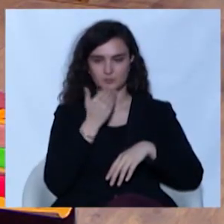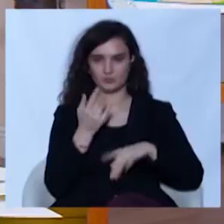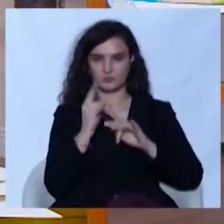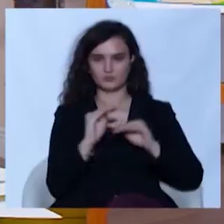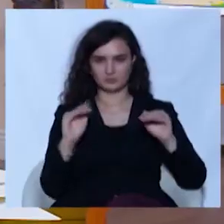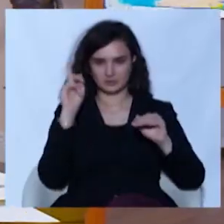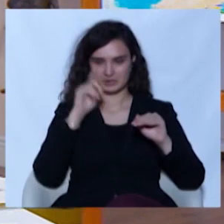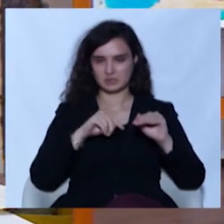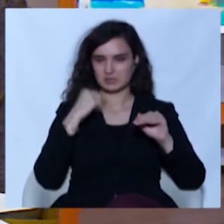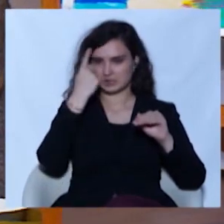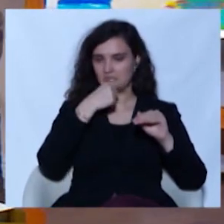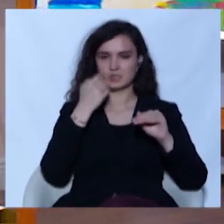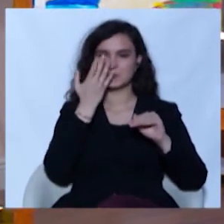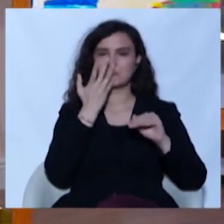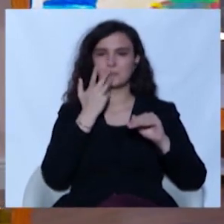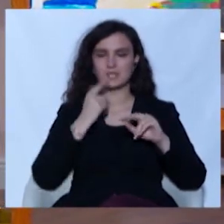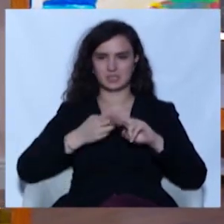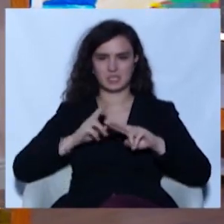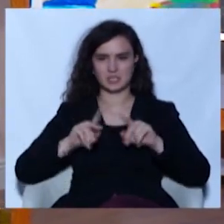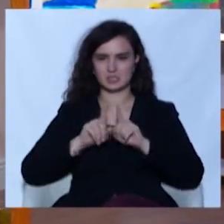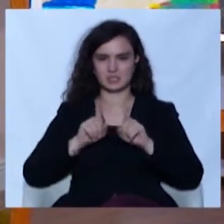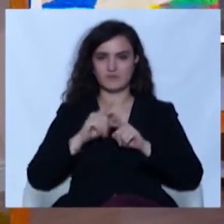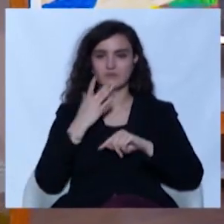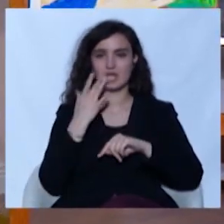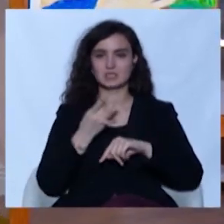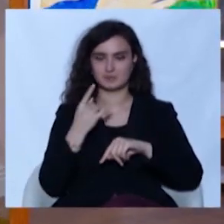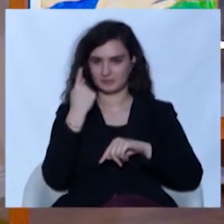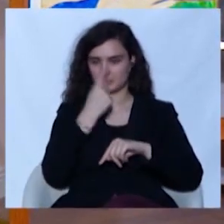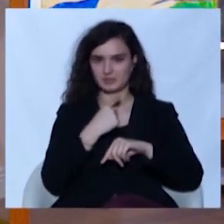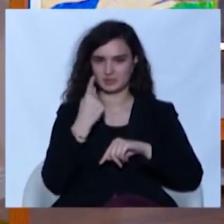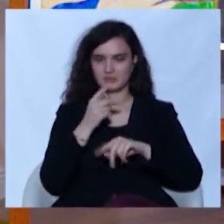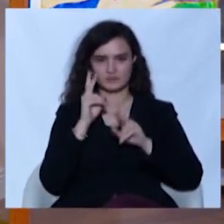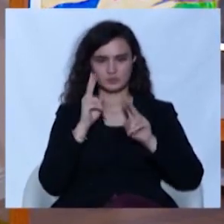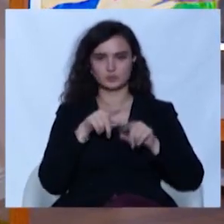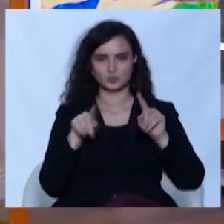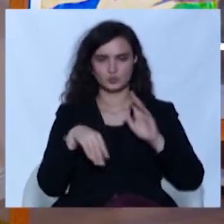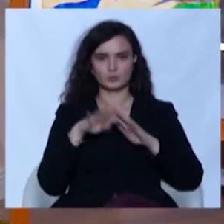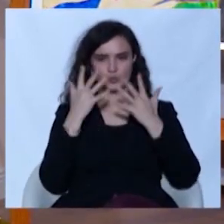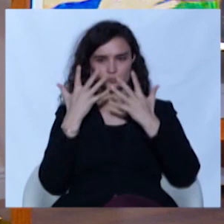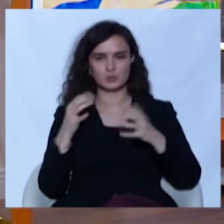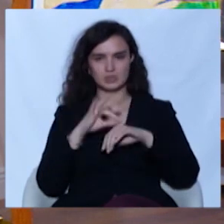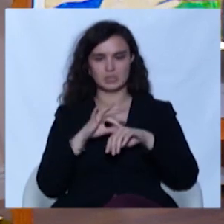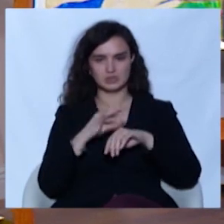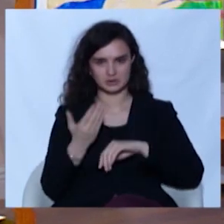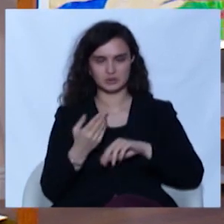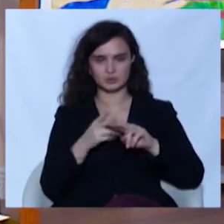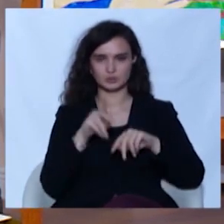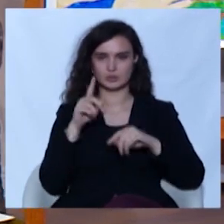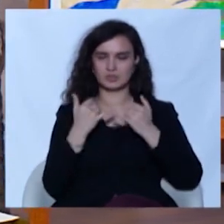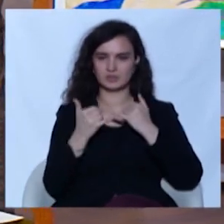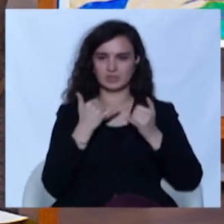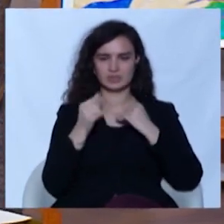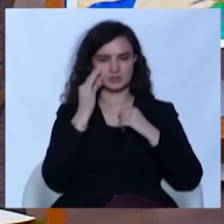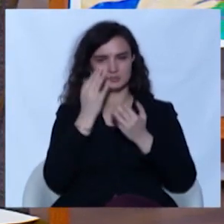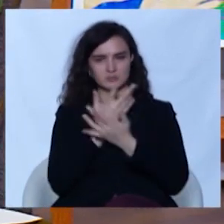ბავშვობა. სახის ფერი, სახის ფერი ესეთი რა, ვარდისფერი? რა ვიცი, ზოგი ხო უფრო მუქკანიანია, ზოგი